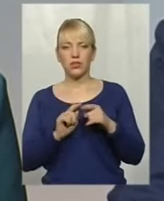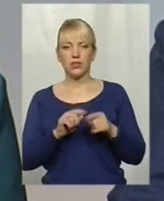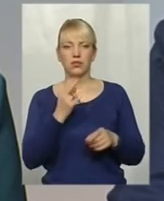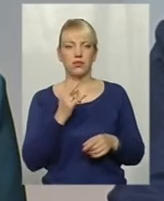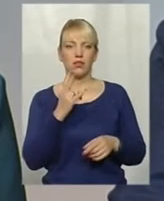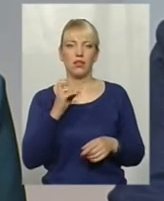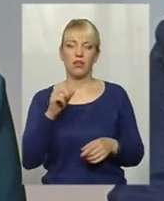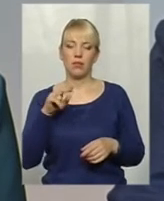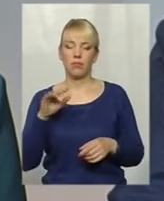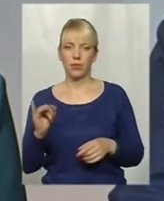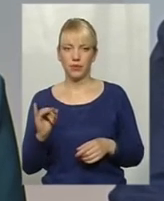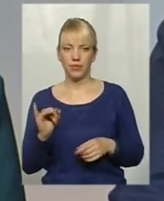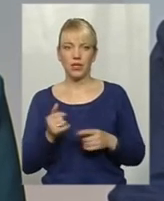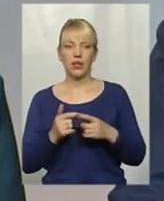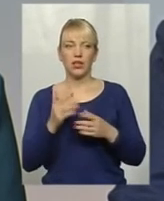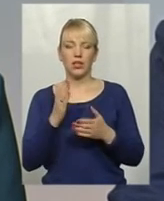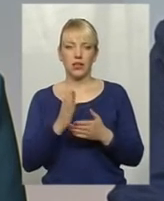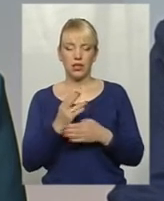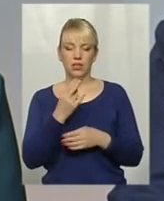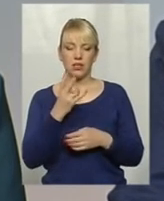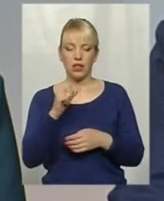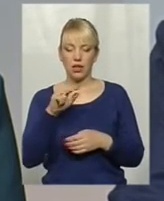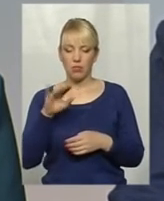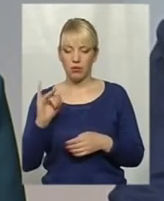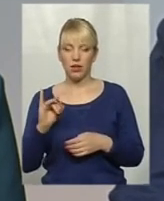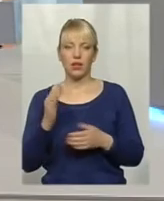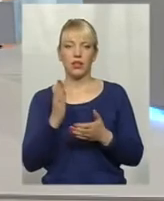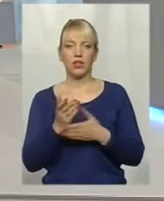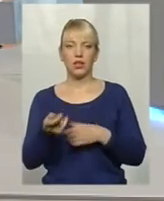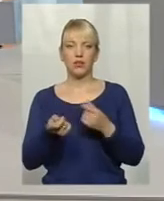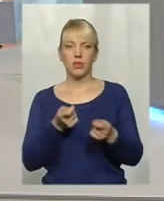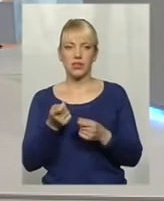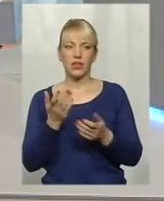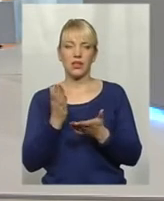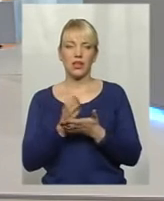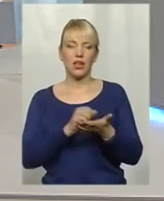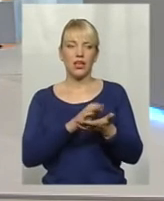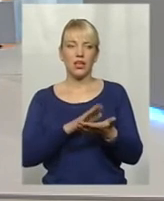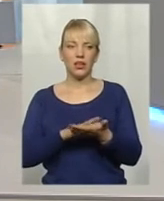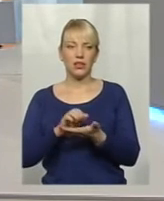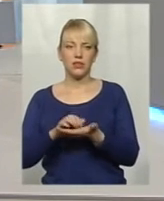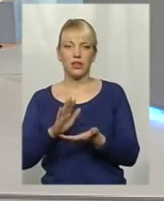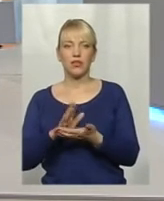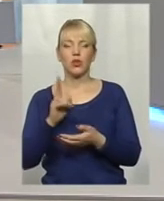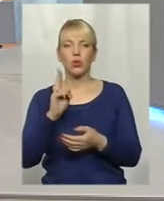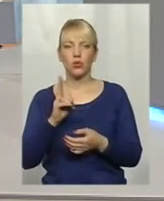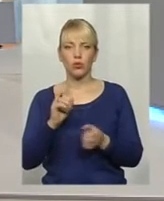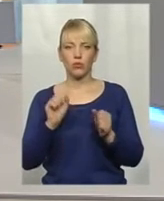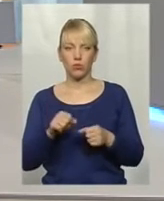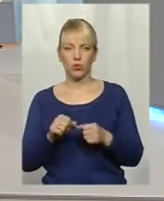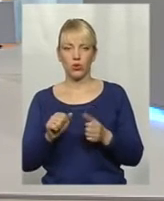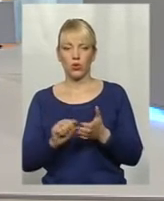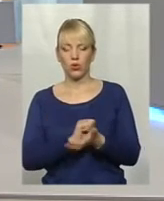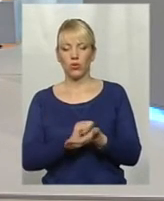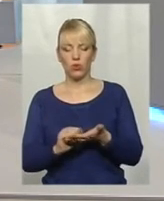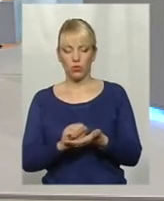кожному районному центрі є ЦНАП, є адміністратори, є реєстратори, які працюють на місцях, які мають тепер можливість приймати ці документи. Нема